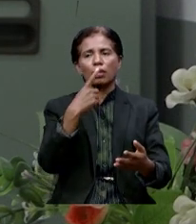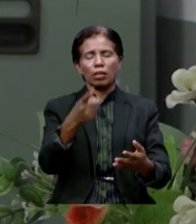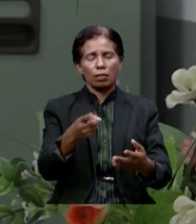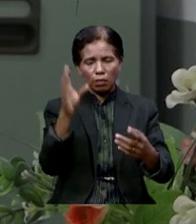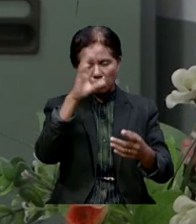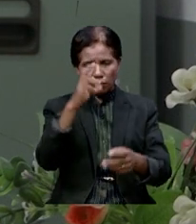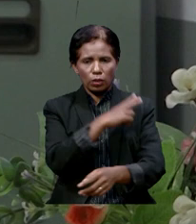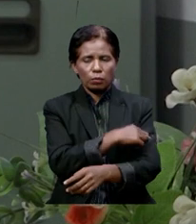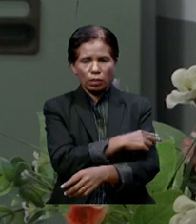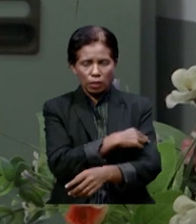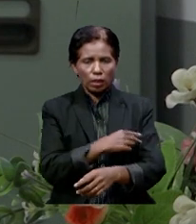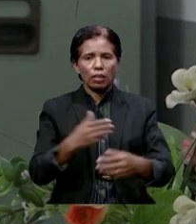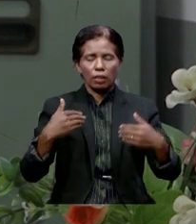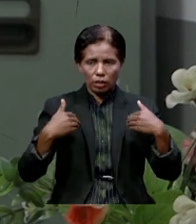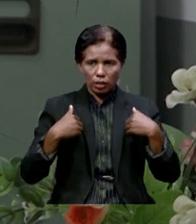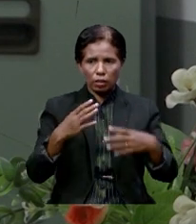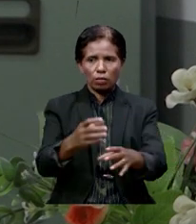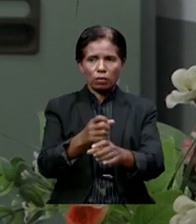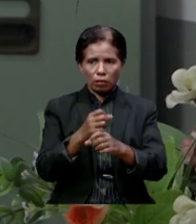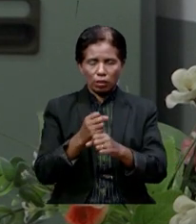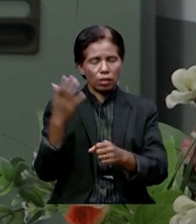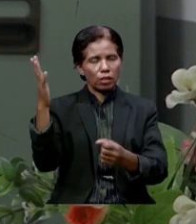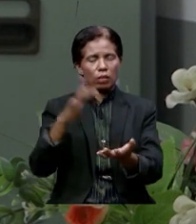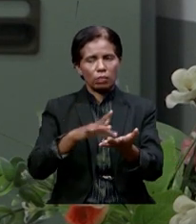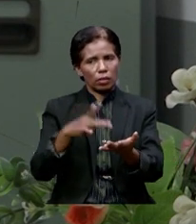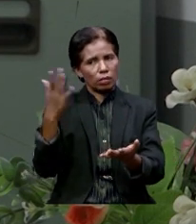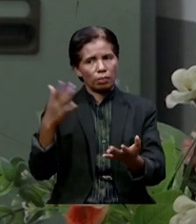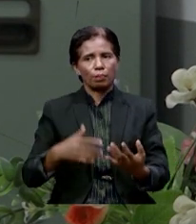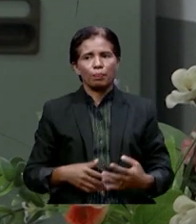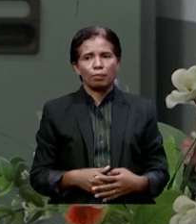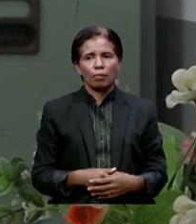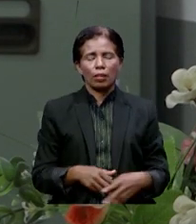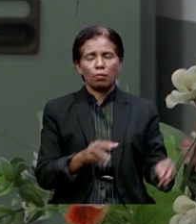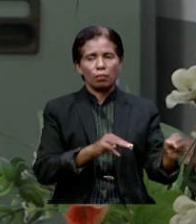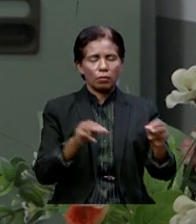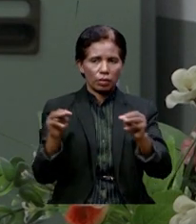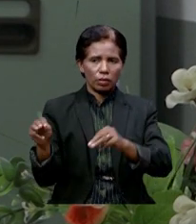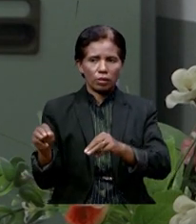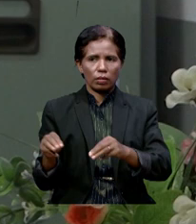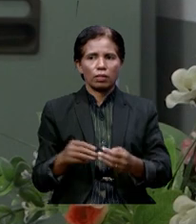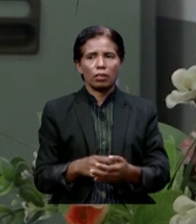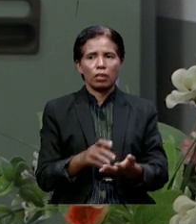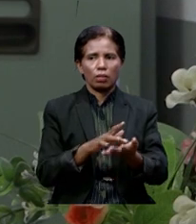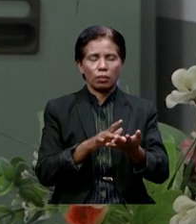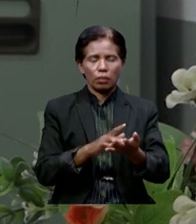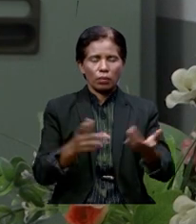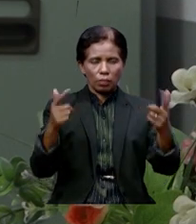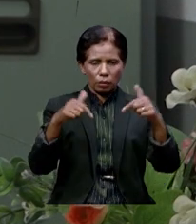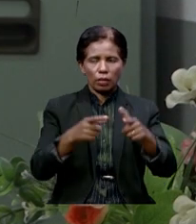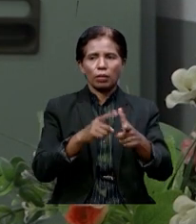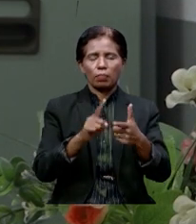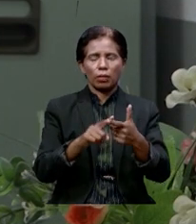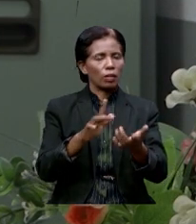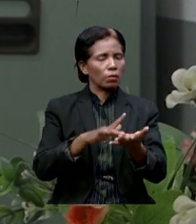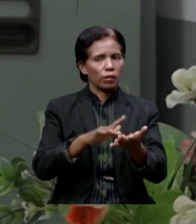hospital iya sirar beli poti pali konsulta pali hospital apa. Dan sa mudan sa sempre iya ay moruk balung mai, depois ay moruk balung